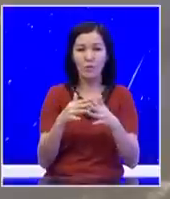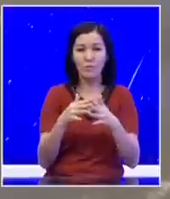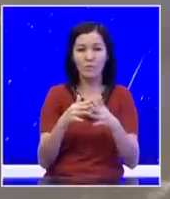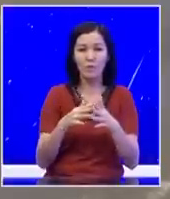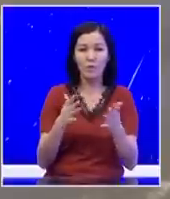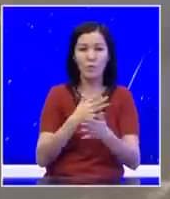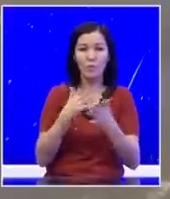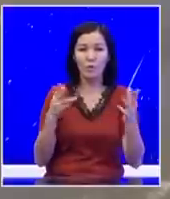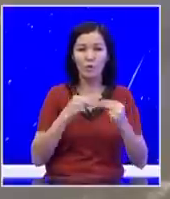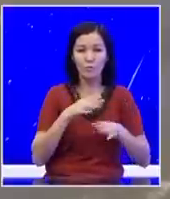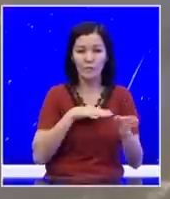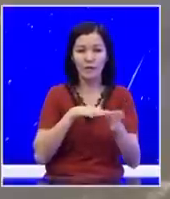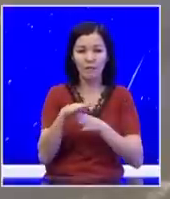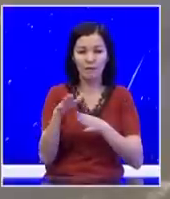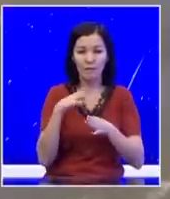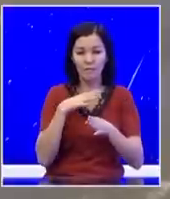үлкен жұмыстар істелуде.